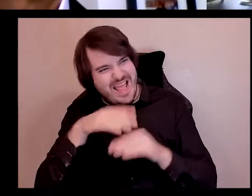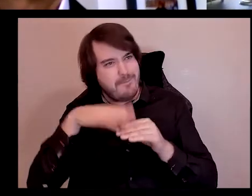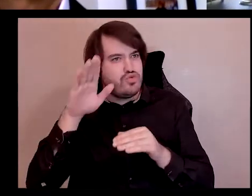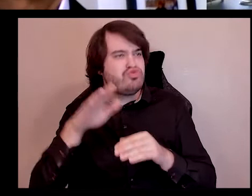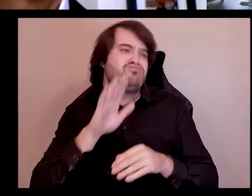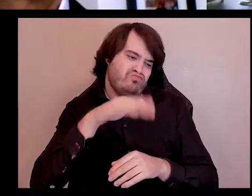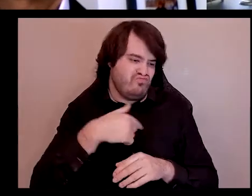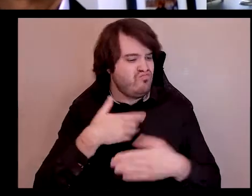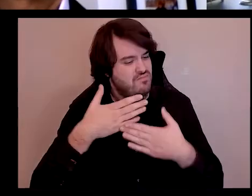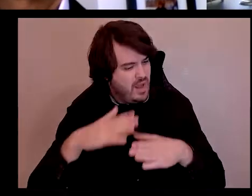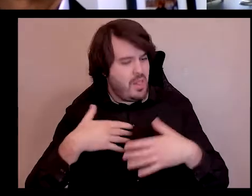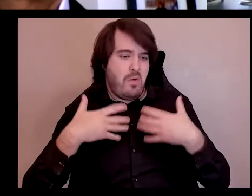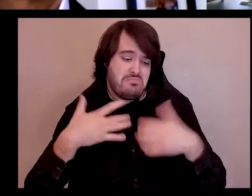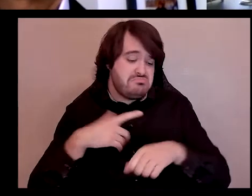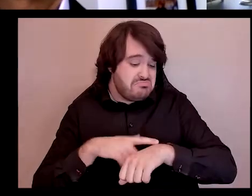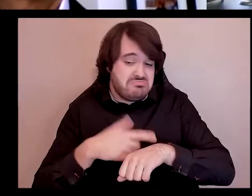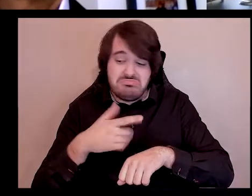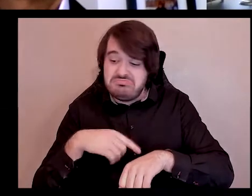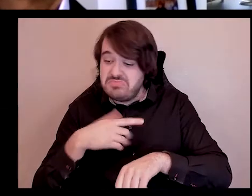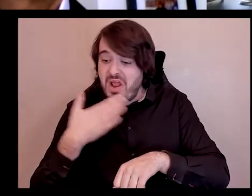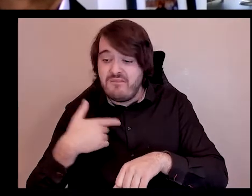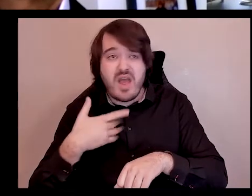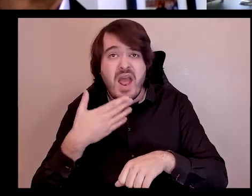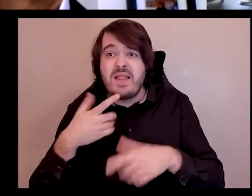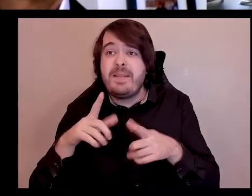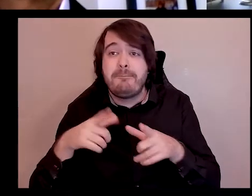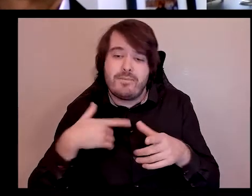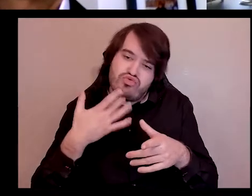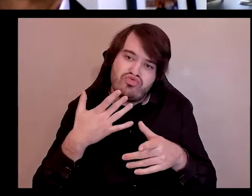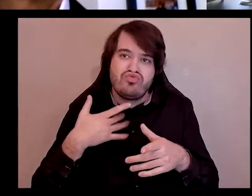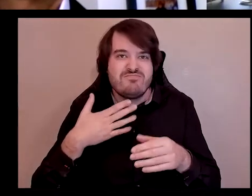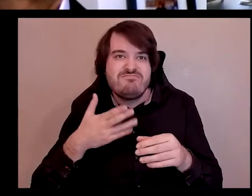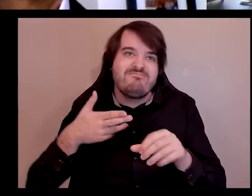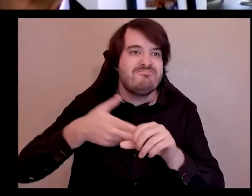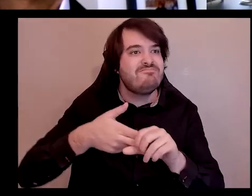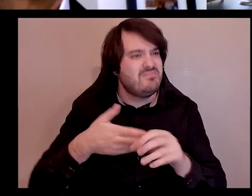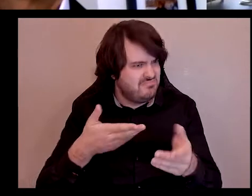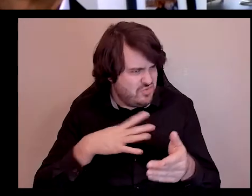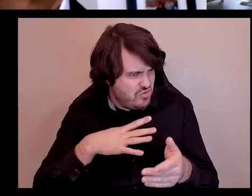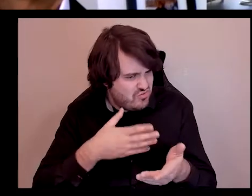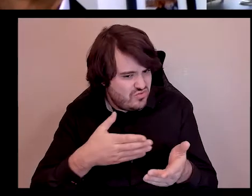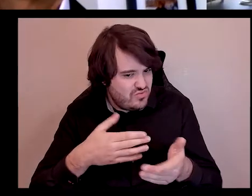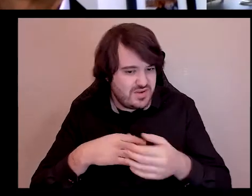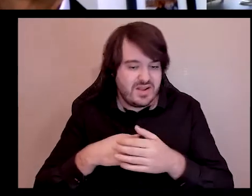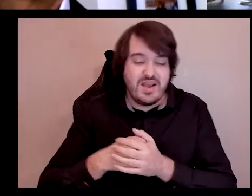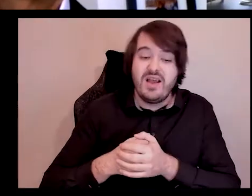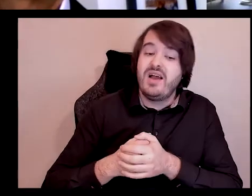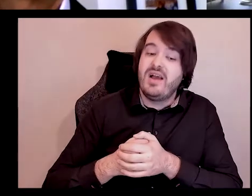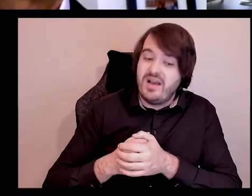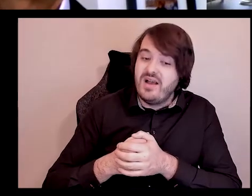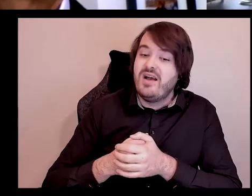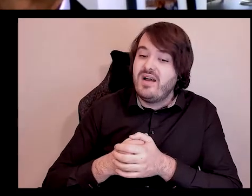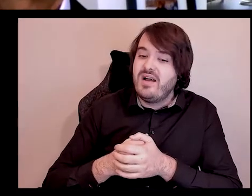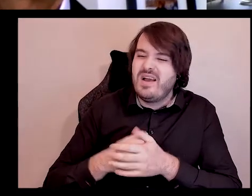vie actuellement? Les gens sont en santé longtemps. Est-ce que vous en avez beaucoup, vous, de plus de 70 ans qui passent et qui se disent, hey, je suis encore prêt, j'ai du temps de